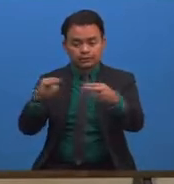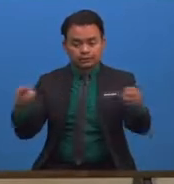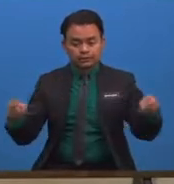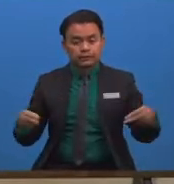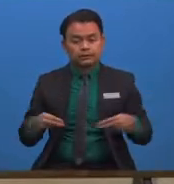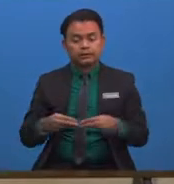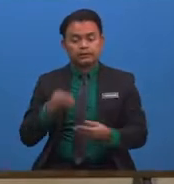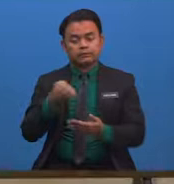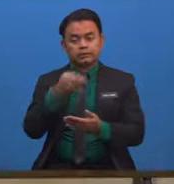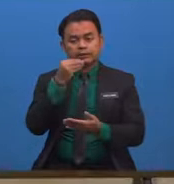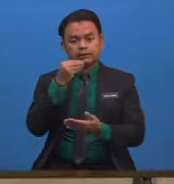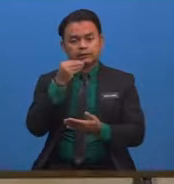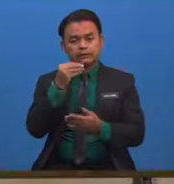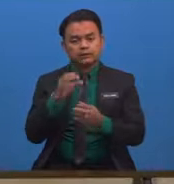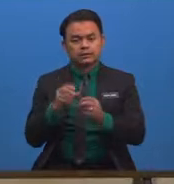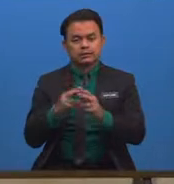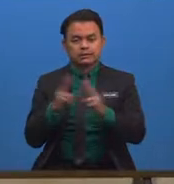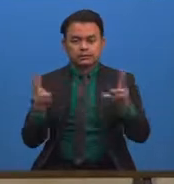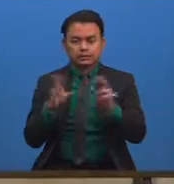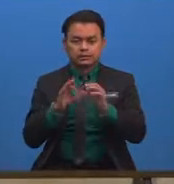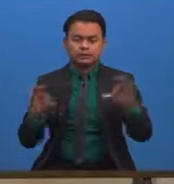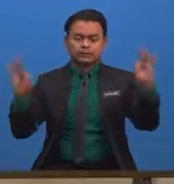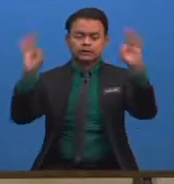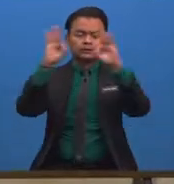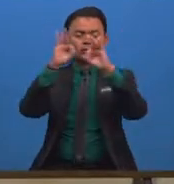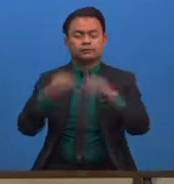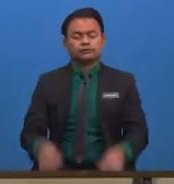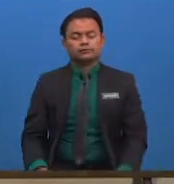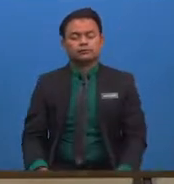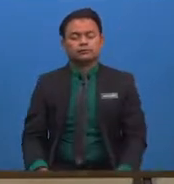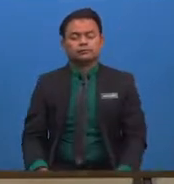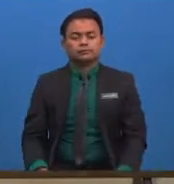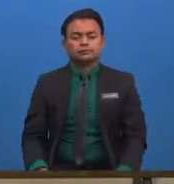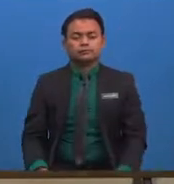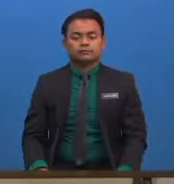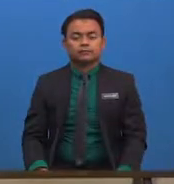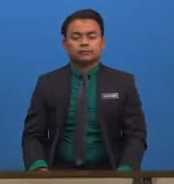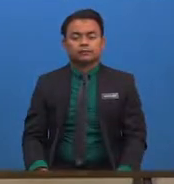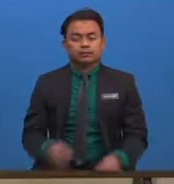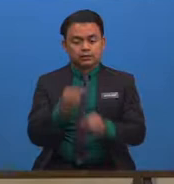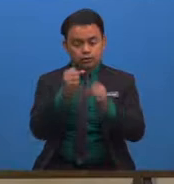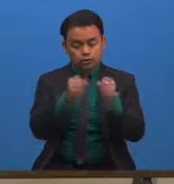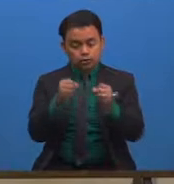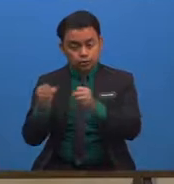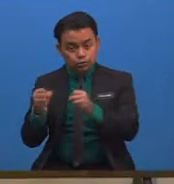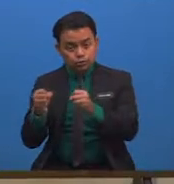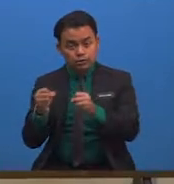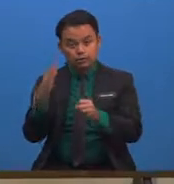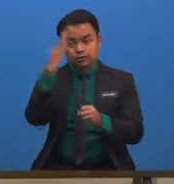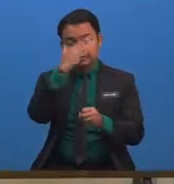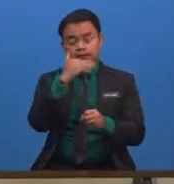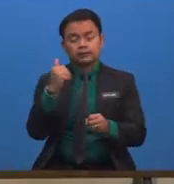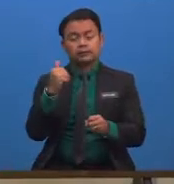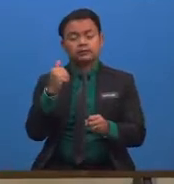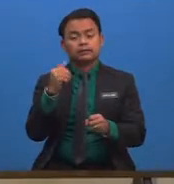perlu dilakukan dengan cermat. Rupa bentuk hidangan dengan susunan yang cantik akan menarik perhatian